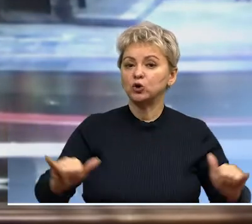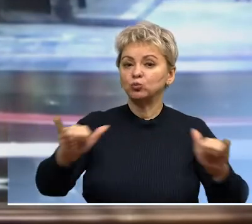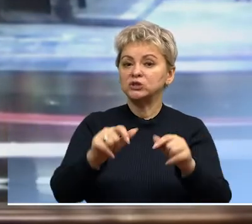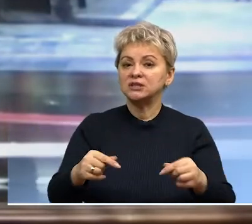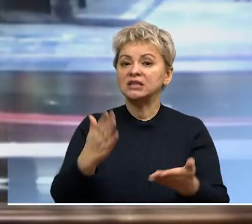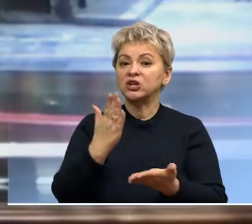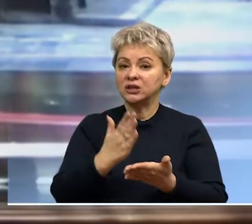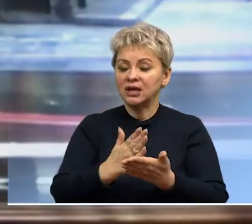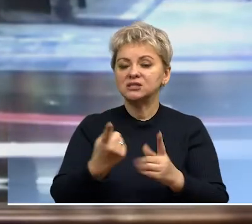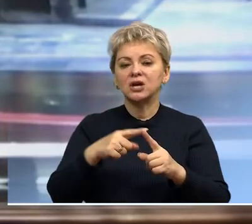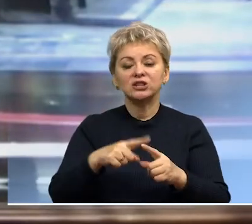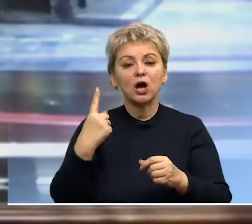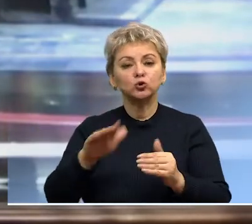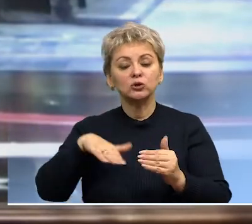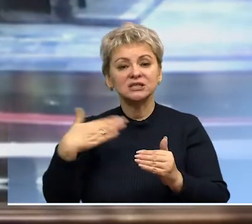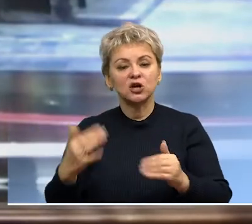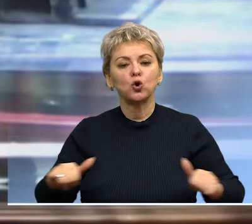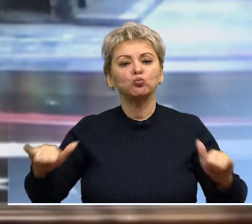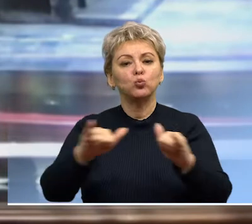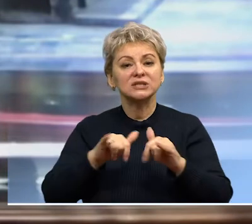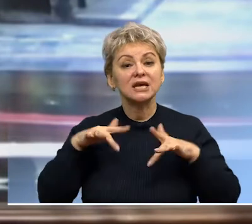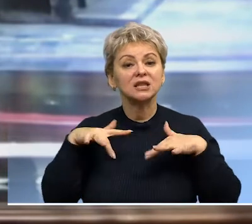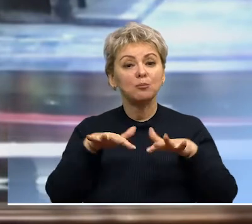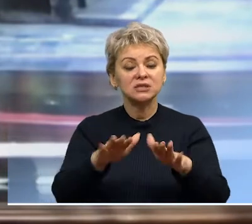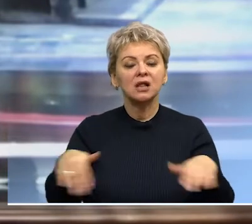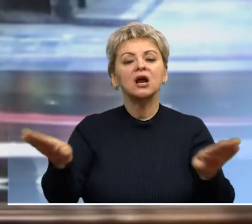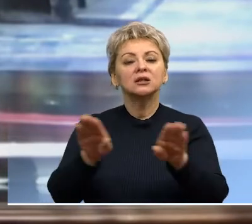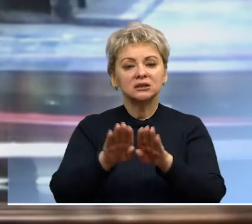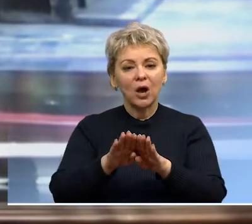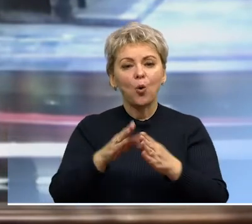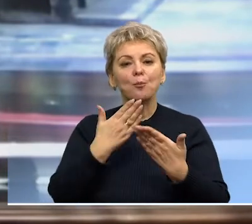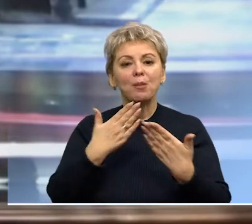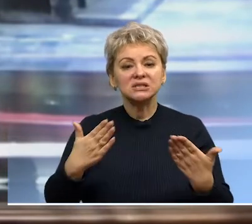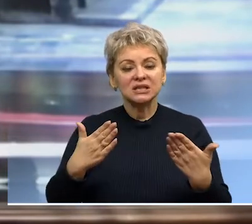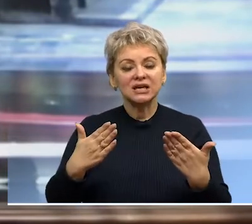музея организован. Это, с одной стороны, в музейном деле такое